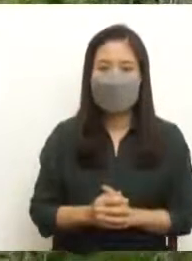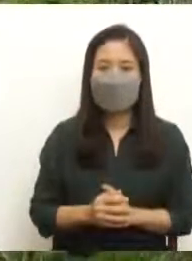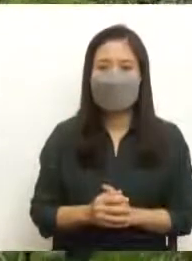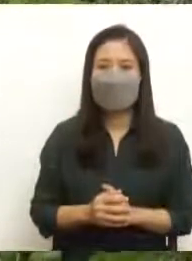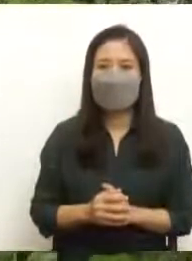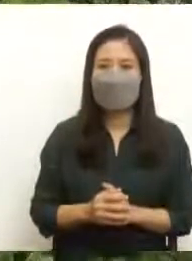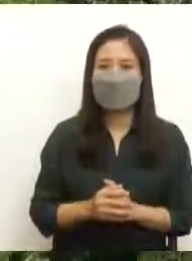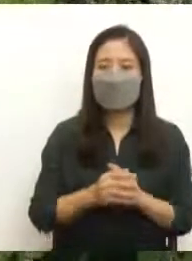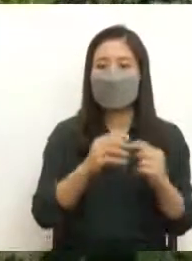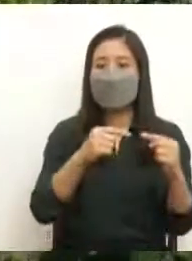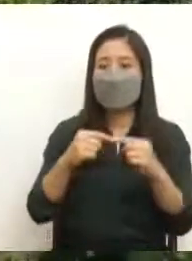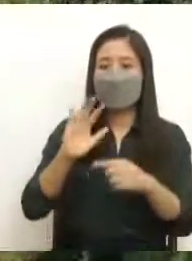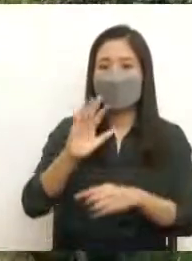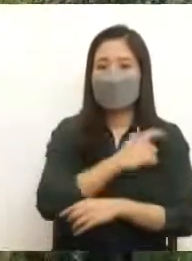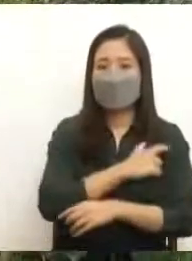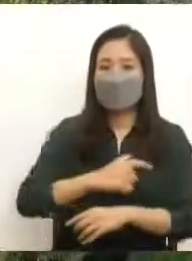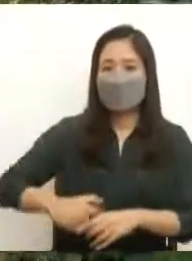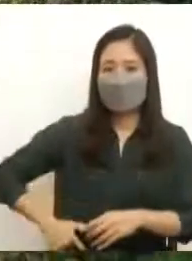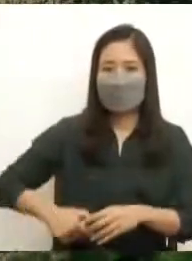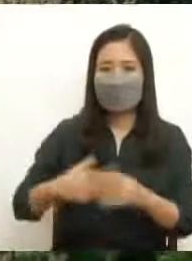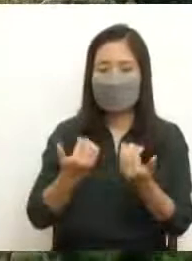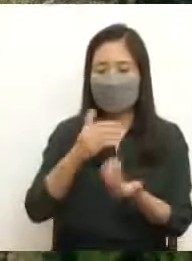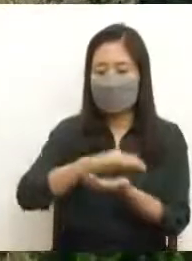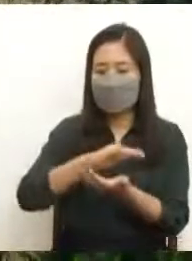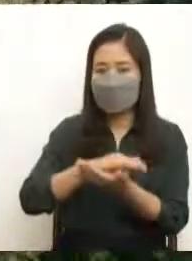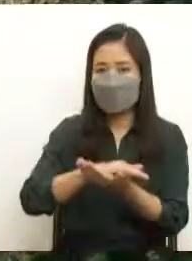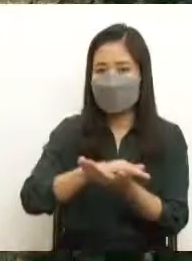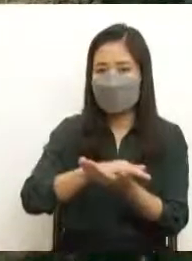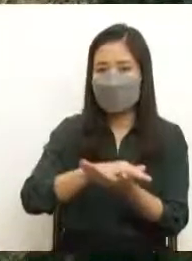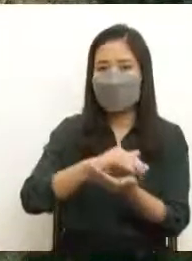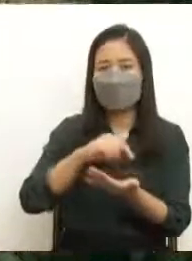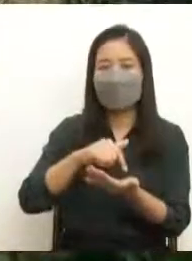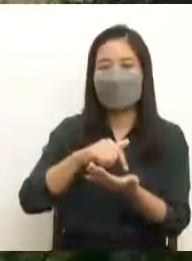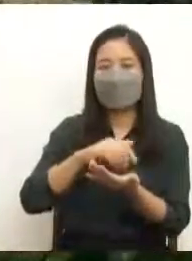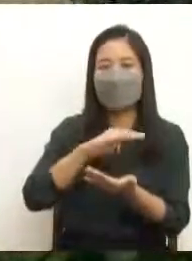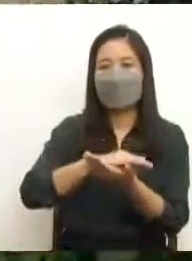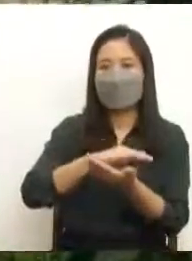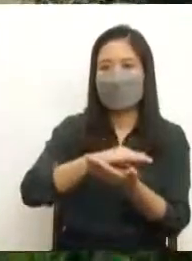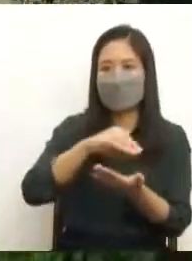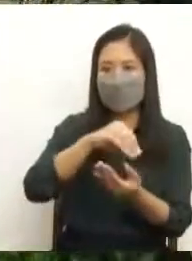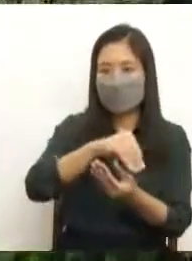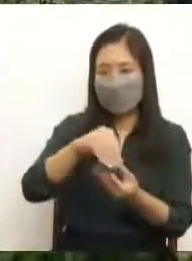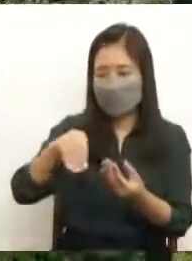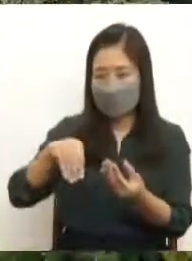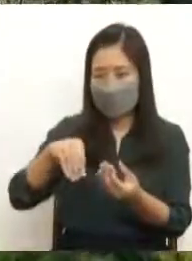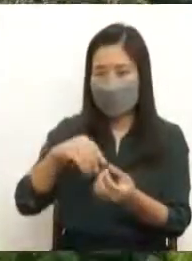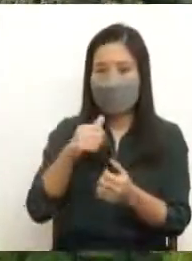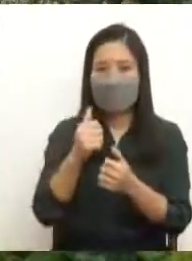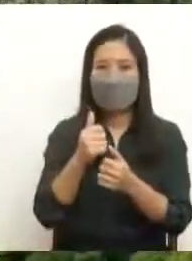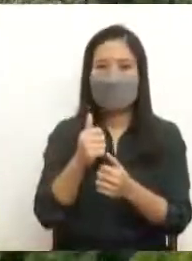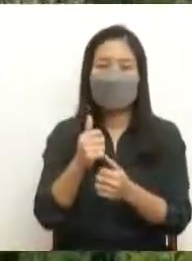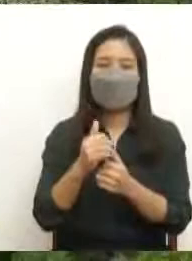งานพ่อหลวงทางวัดประดิษฐารามและโรงเรียนประดิษฐารามก็ได้